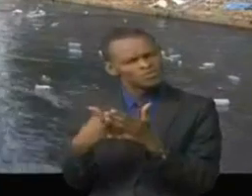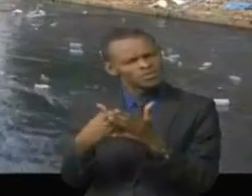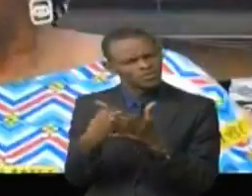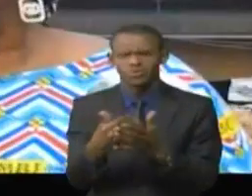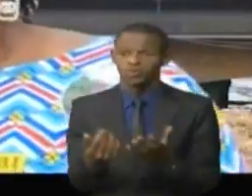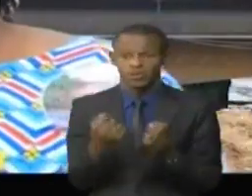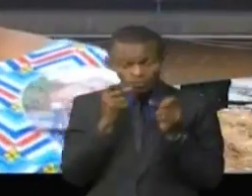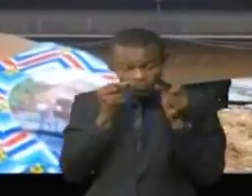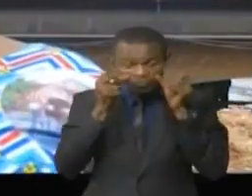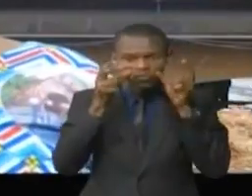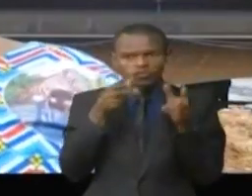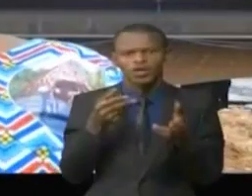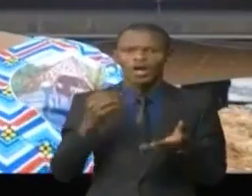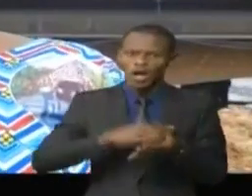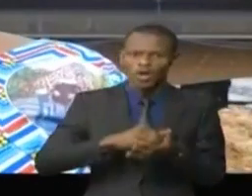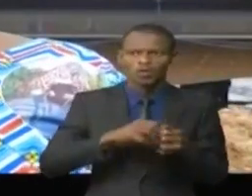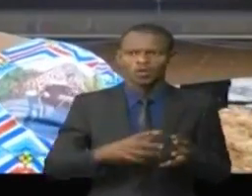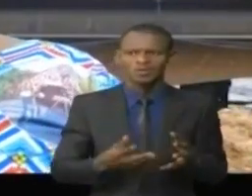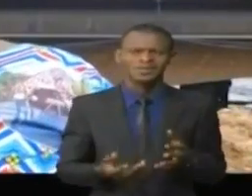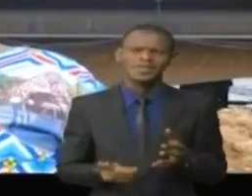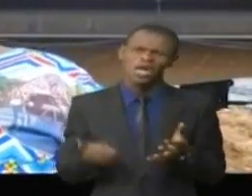curé.